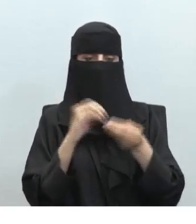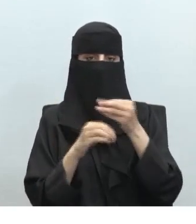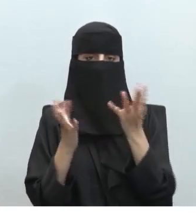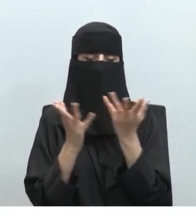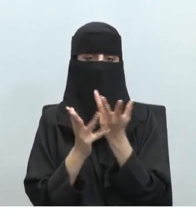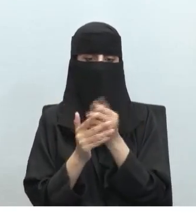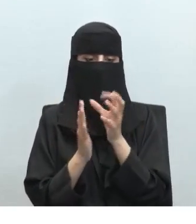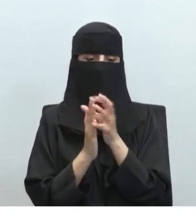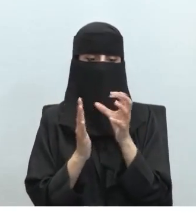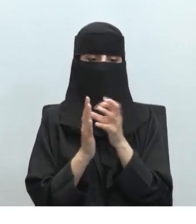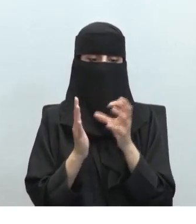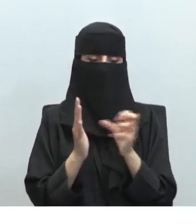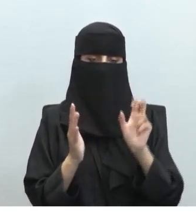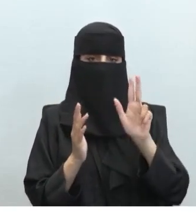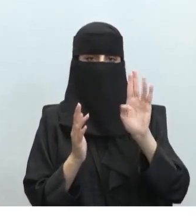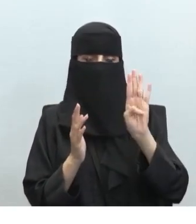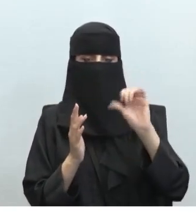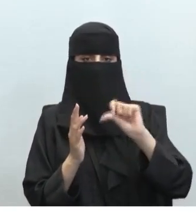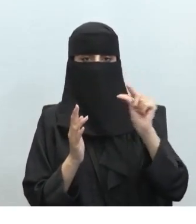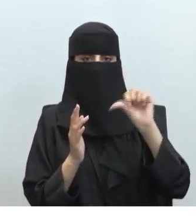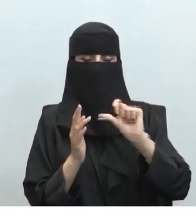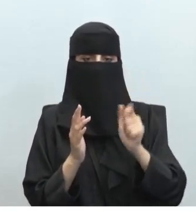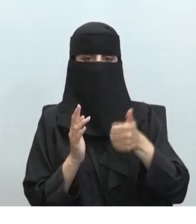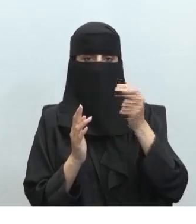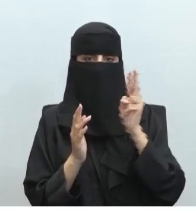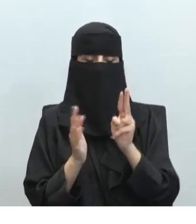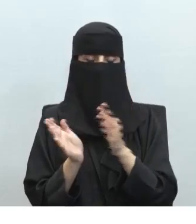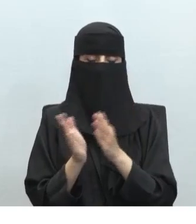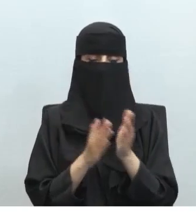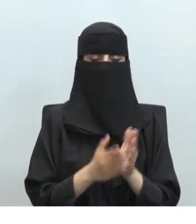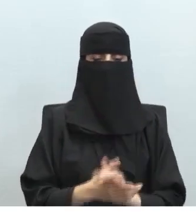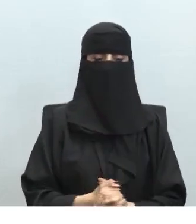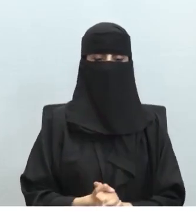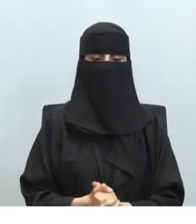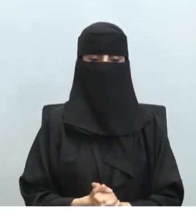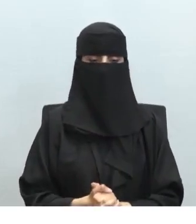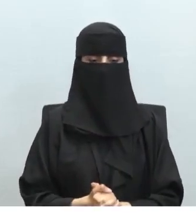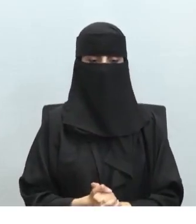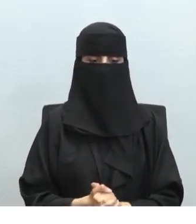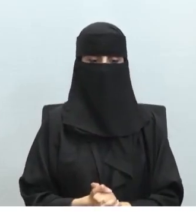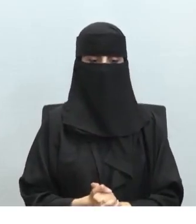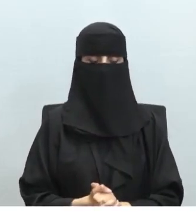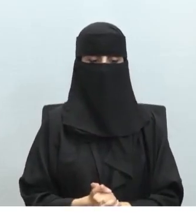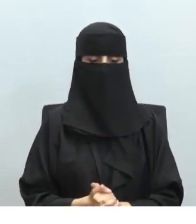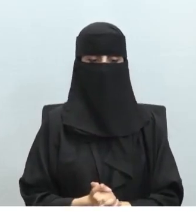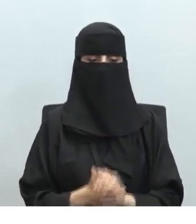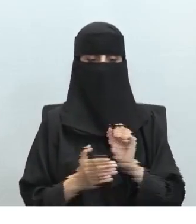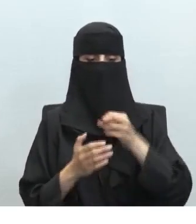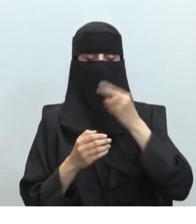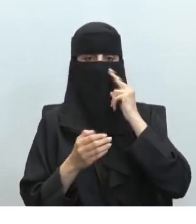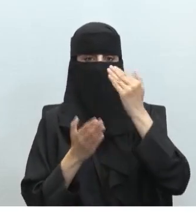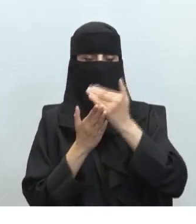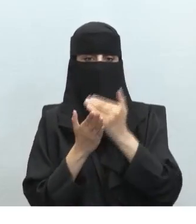الكروموسوم الذي ابز معنا كان كانه كروموسوم يتدلى منه جزء هذه كروموسومات التكرارات